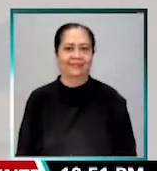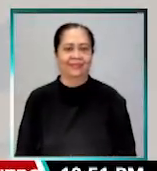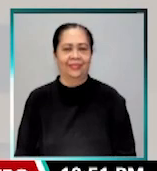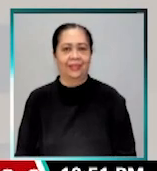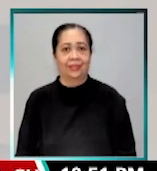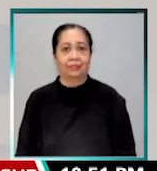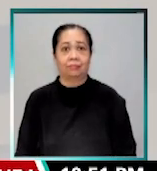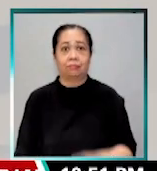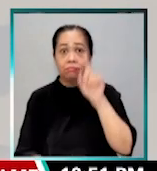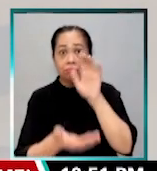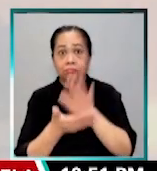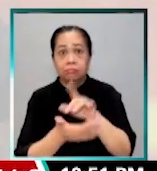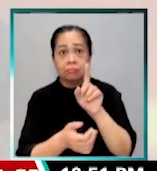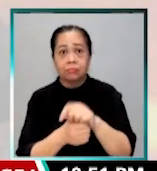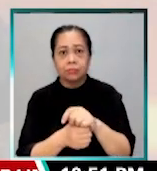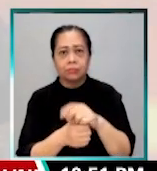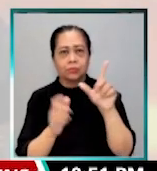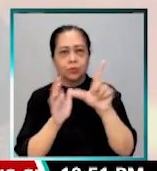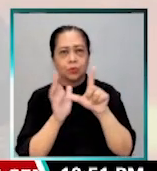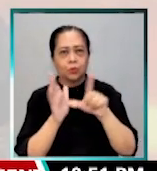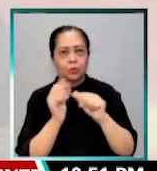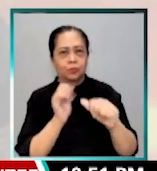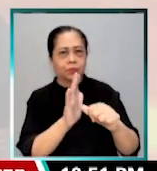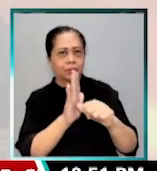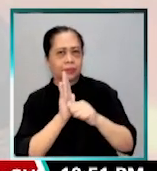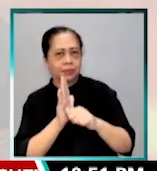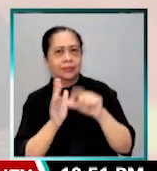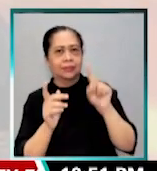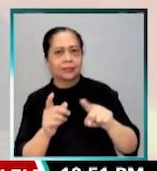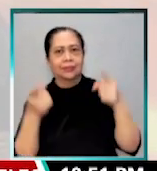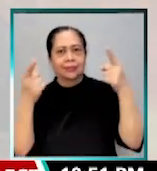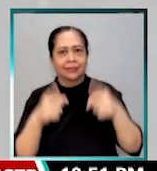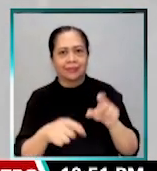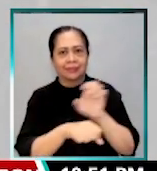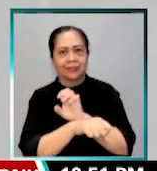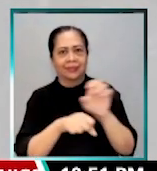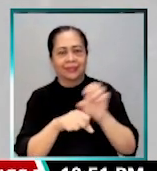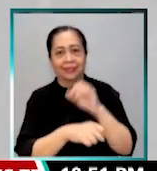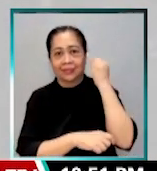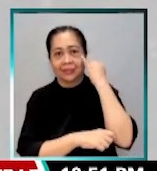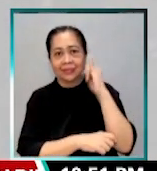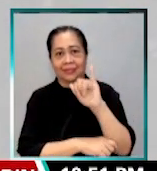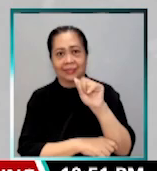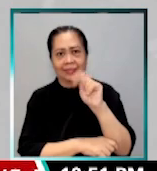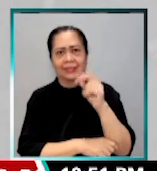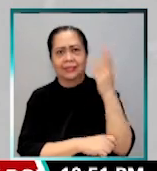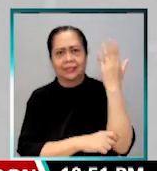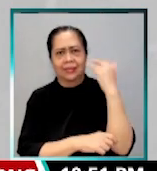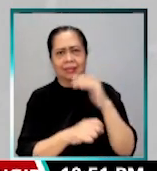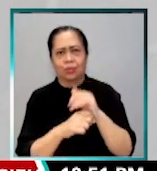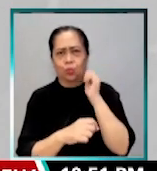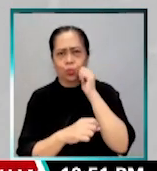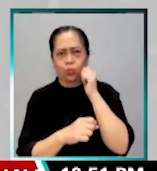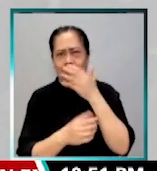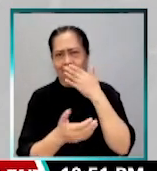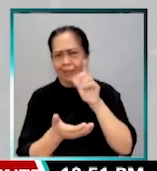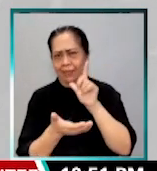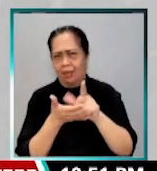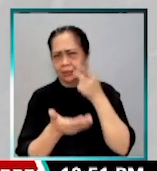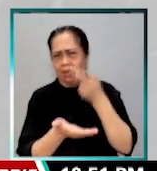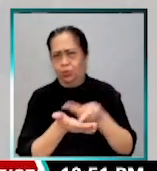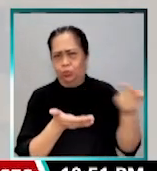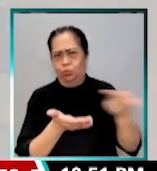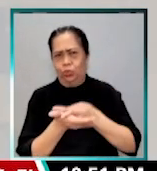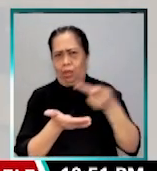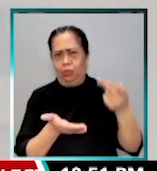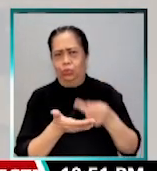Naniniwala ka ba sa law of attraction? Yan daw ang nangyari sa empleyadong si Ian na noon daw laging malas sa mga Christmas